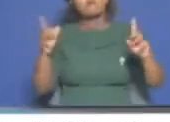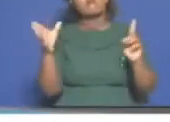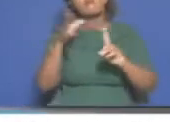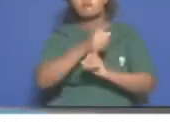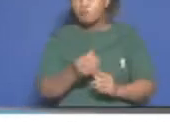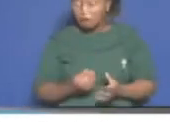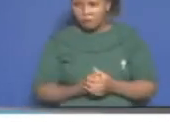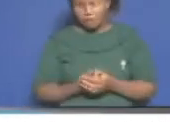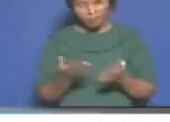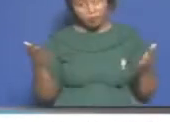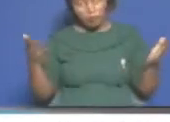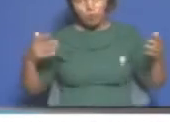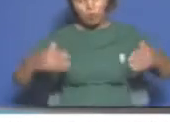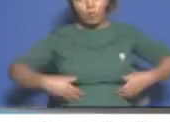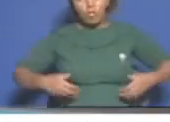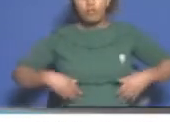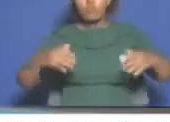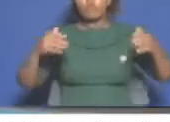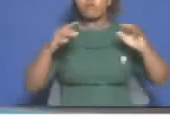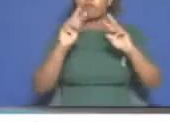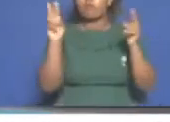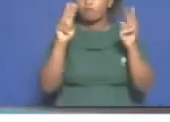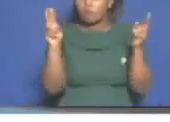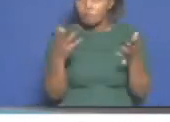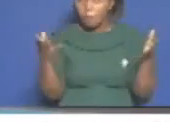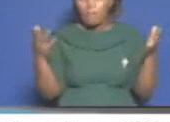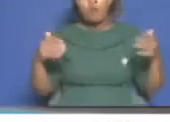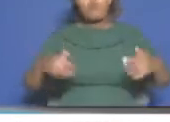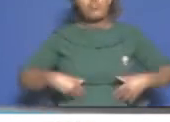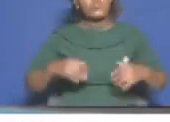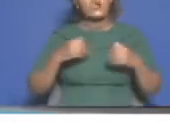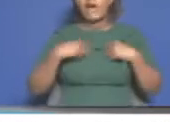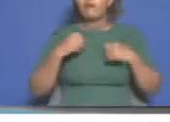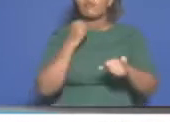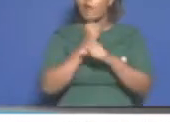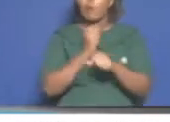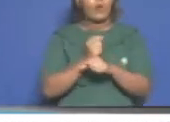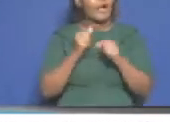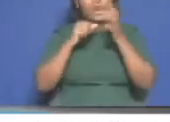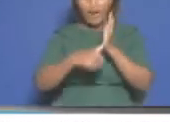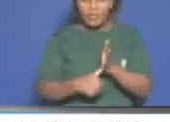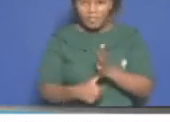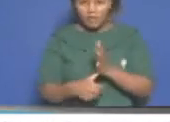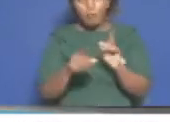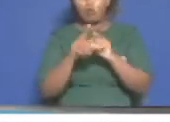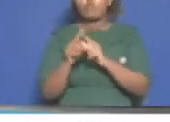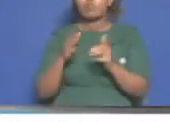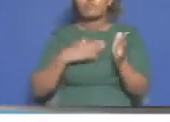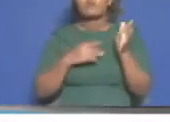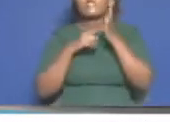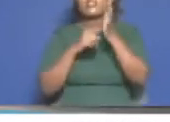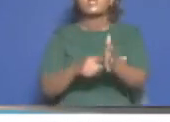Tukirudi swala la vijana, nchi ya Kenya ina vijana ambao wako na bidii sana. Na ningependa pia kusisitiza ya kwamba